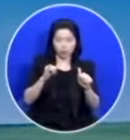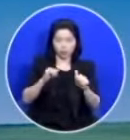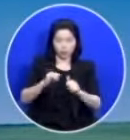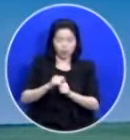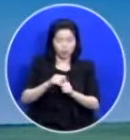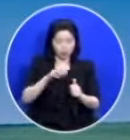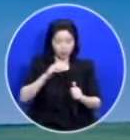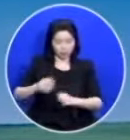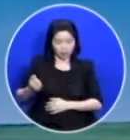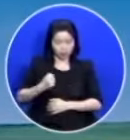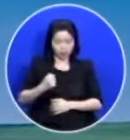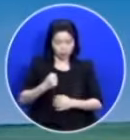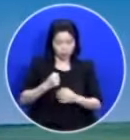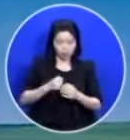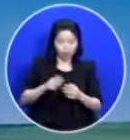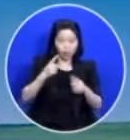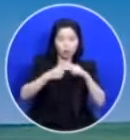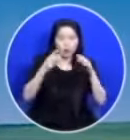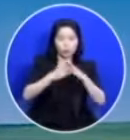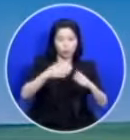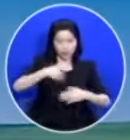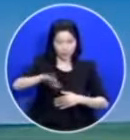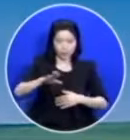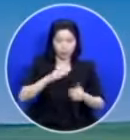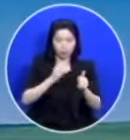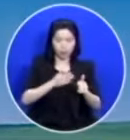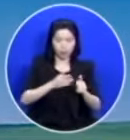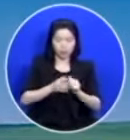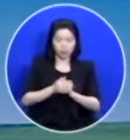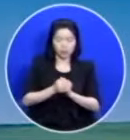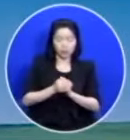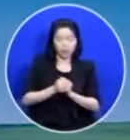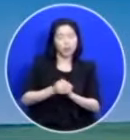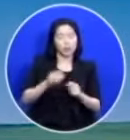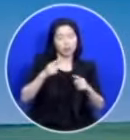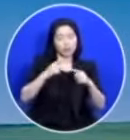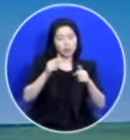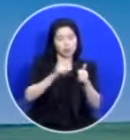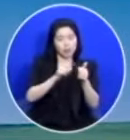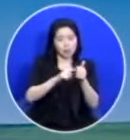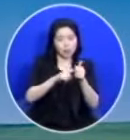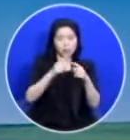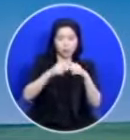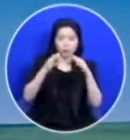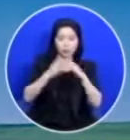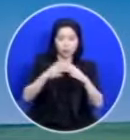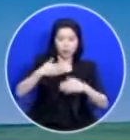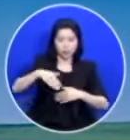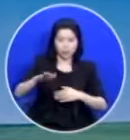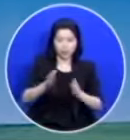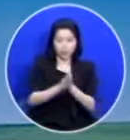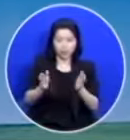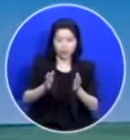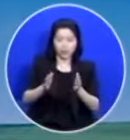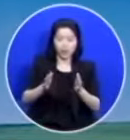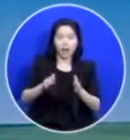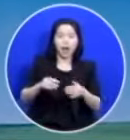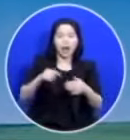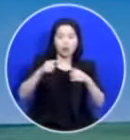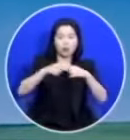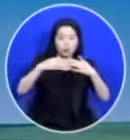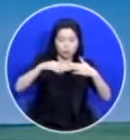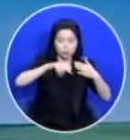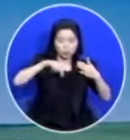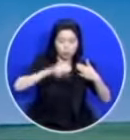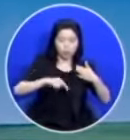나가자고 했습니다 그래서 남편이 교회에 나왔어요 교회에서 진행하는 훈련을 하나하나 다 받았습니다